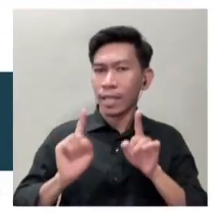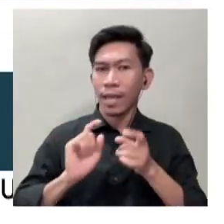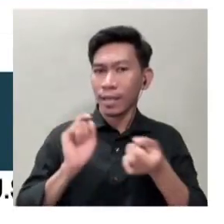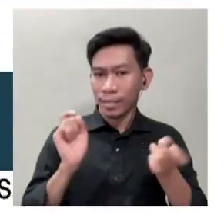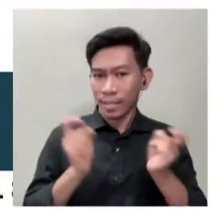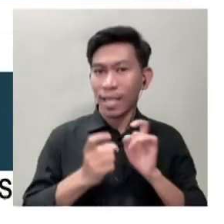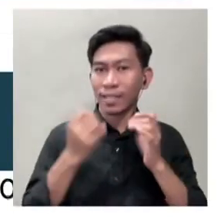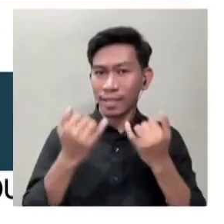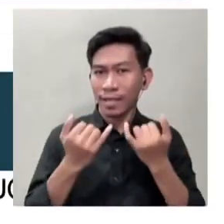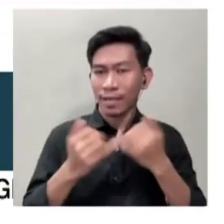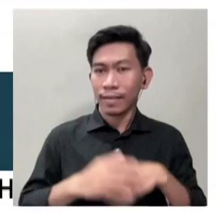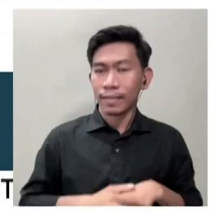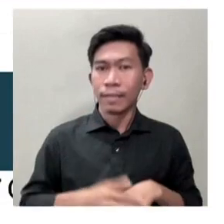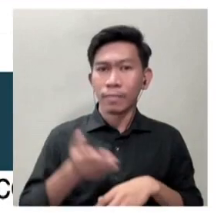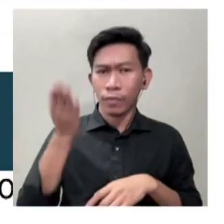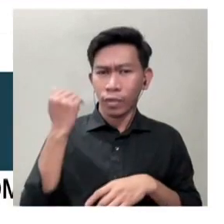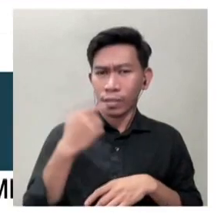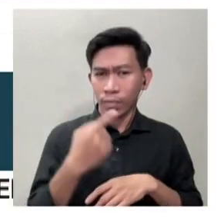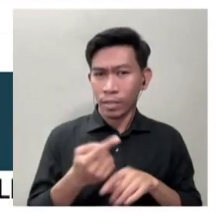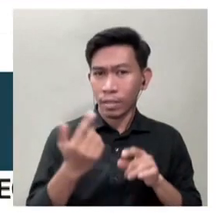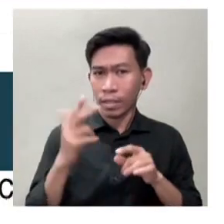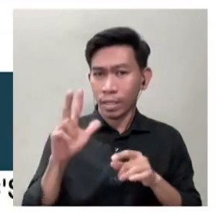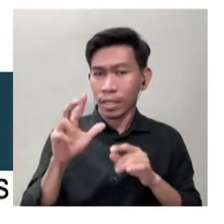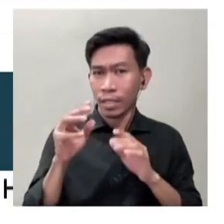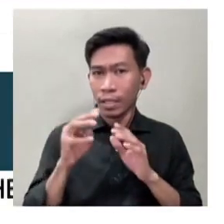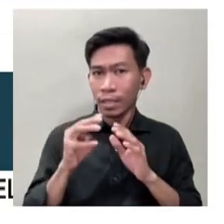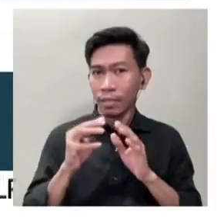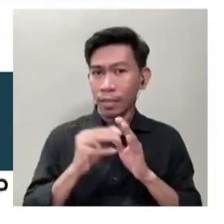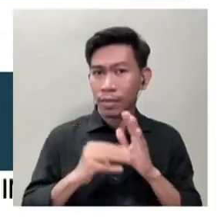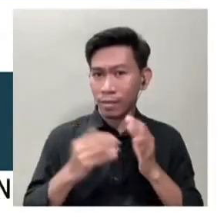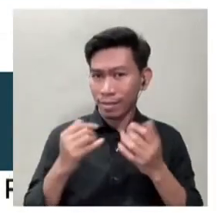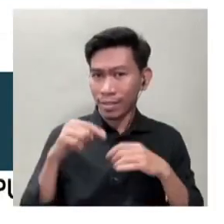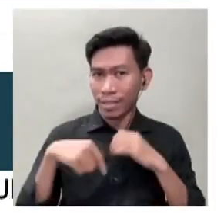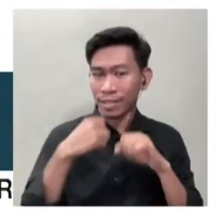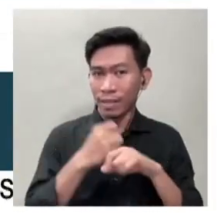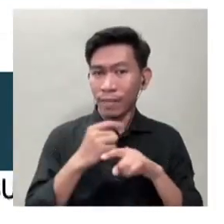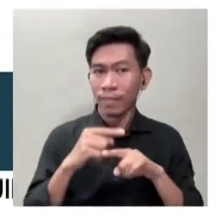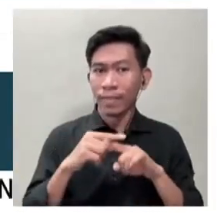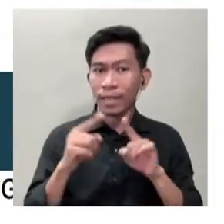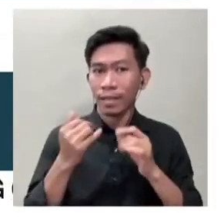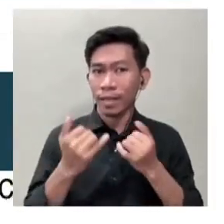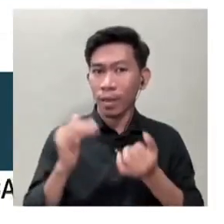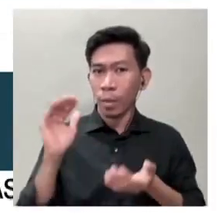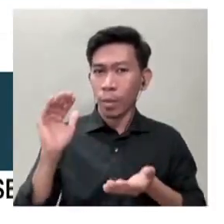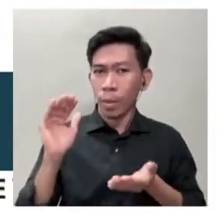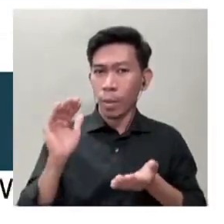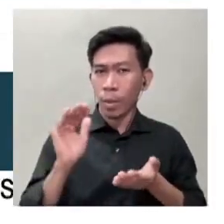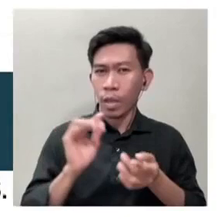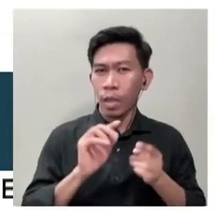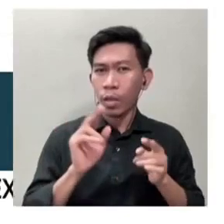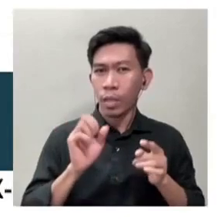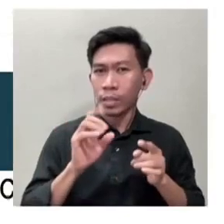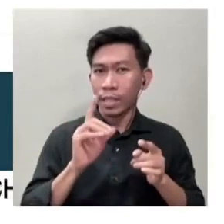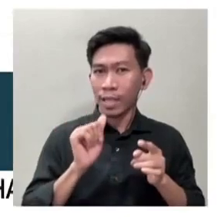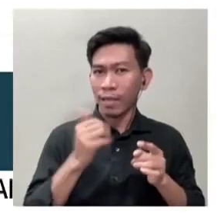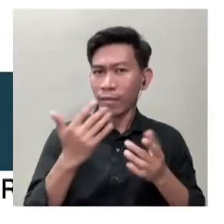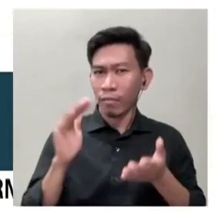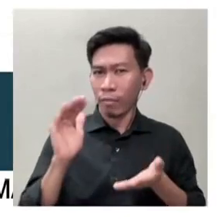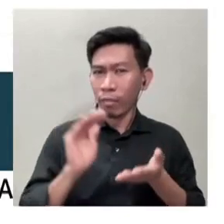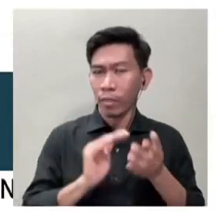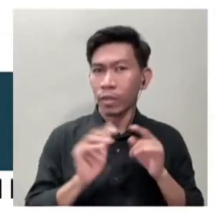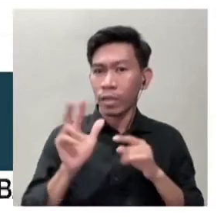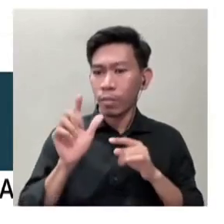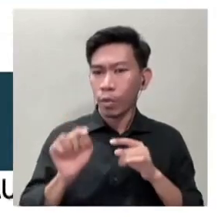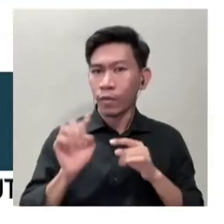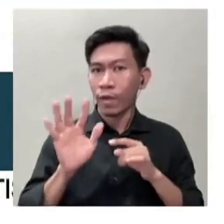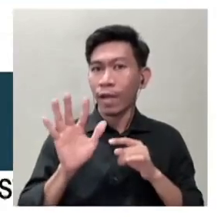noon na nasa 3 million lang tayo this year, no? And bumaba na yung projection ng USDA to 3.5 million metric tons.